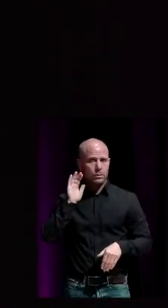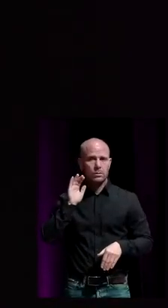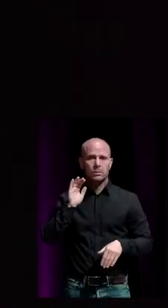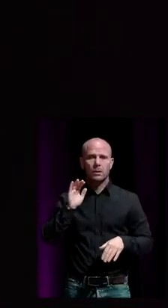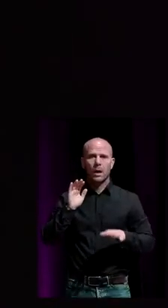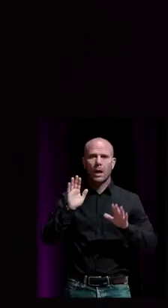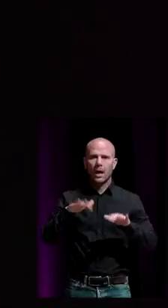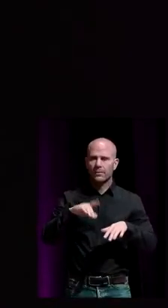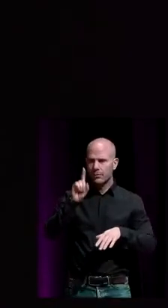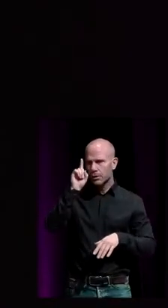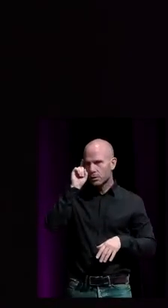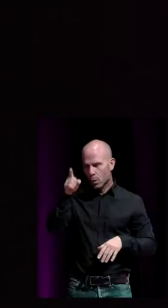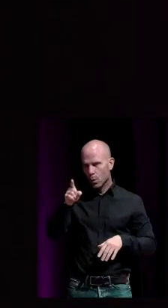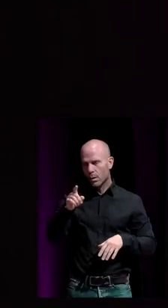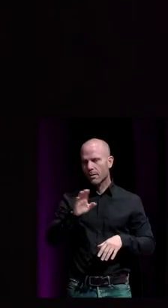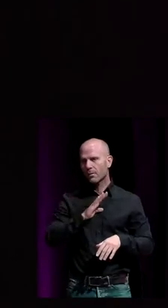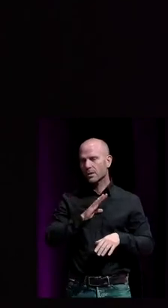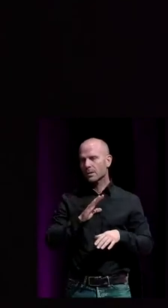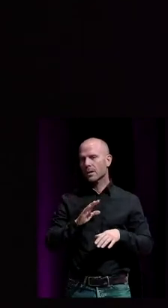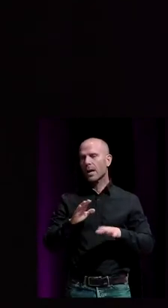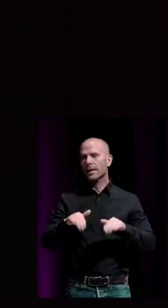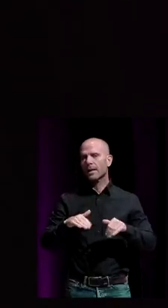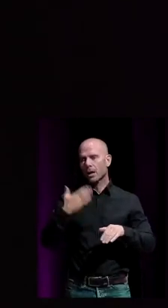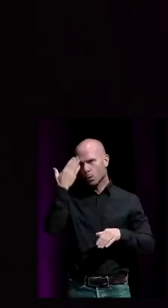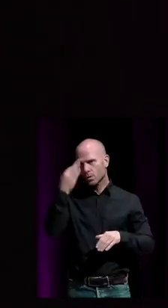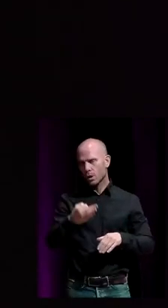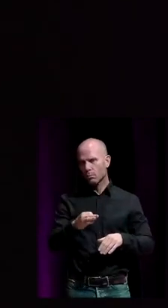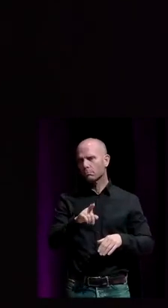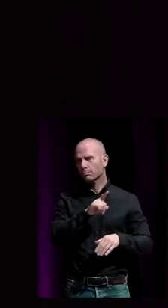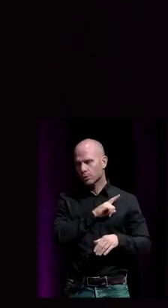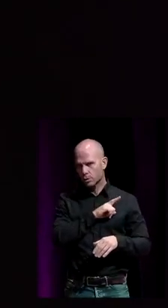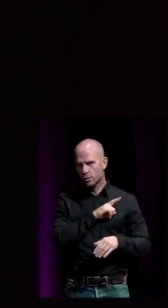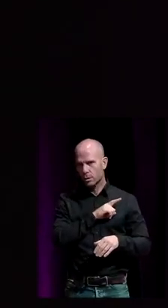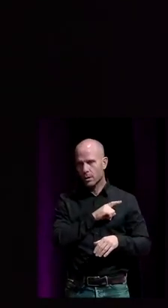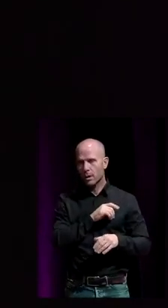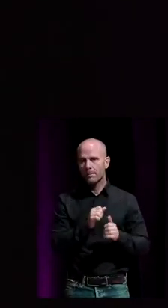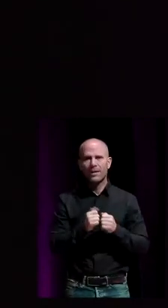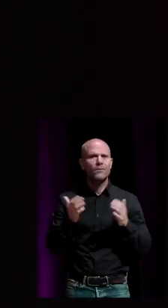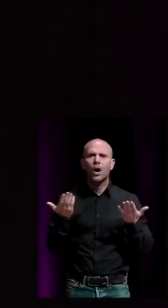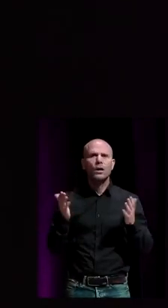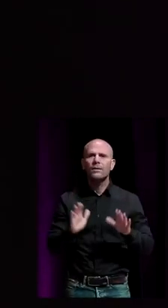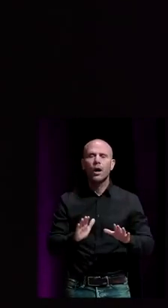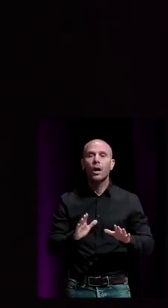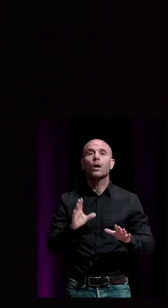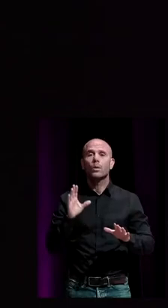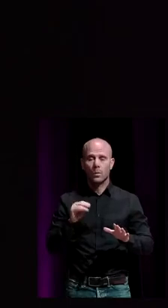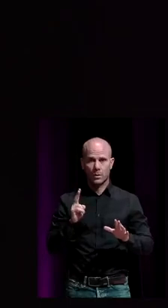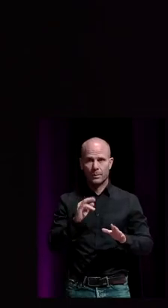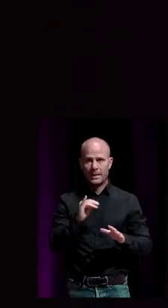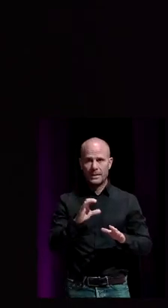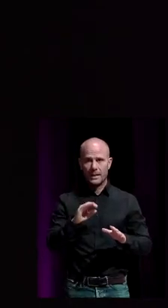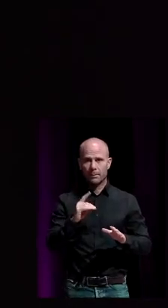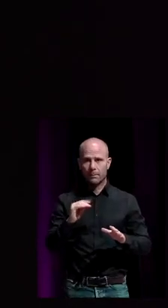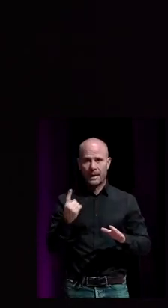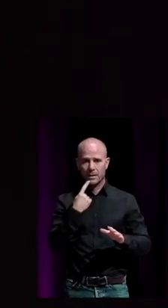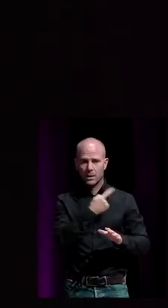har insett att vi har redan väldigt mycket kunskap. Och nu återstår egentligen bara det här som Isabel säger,